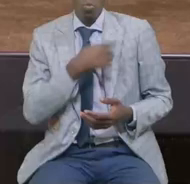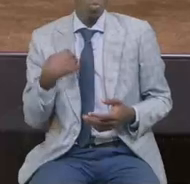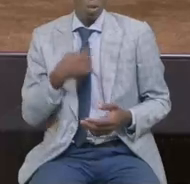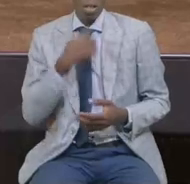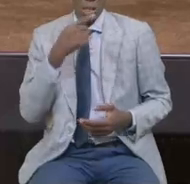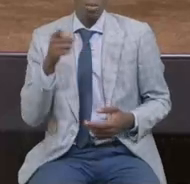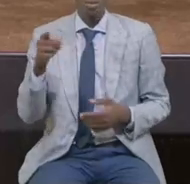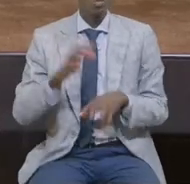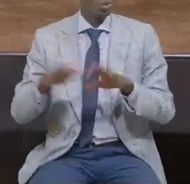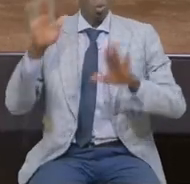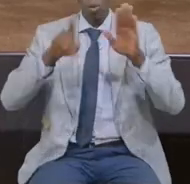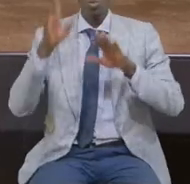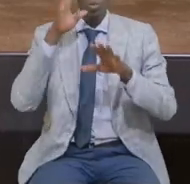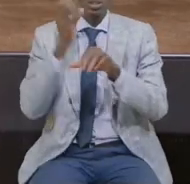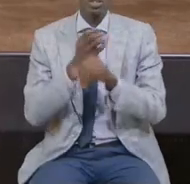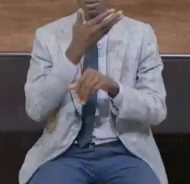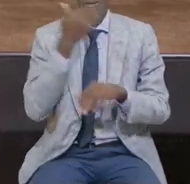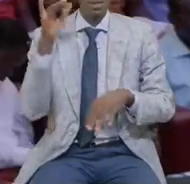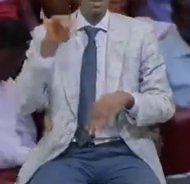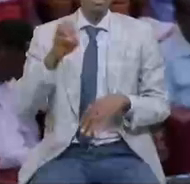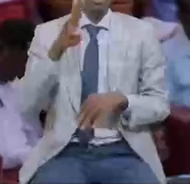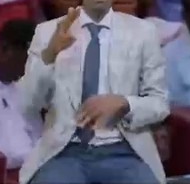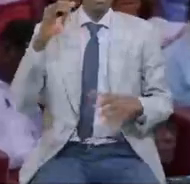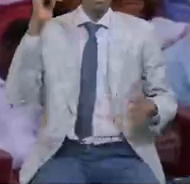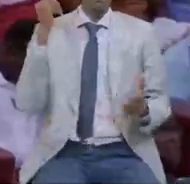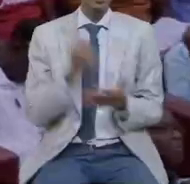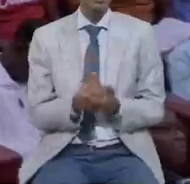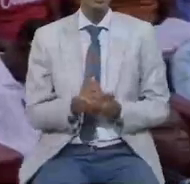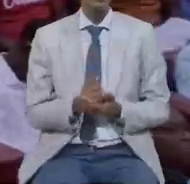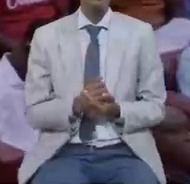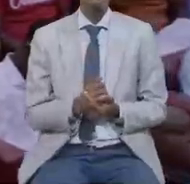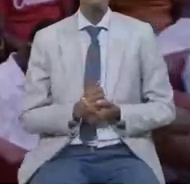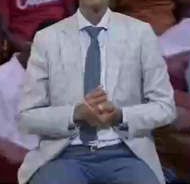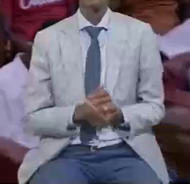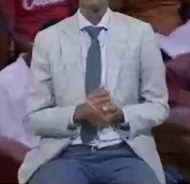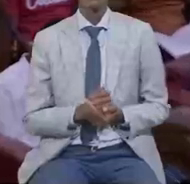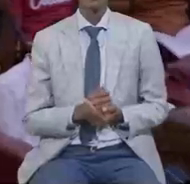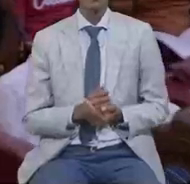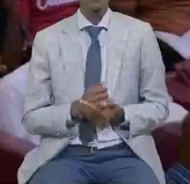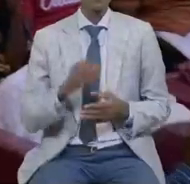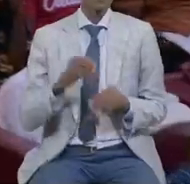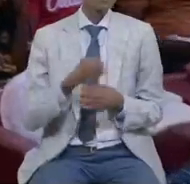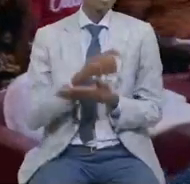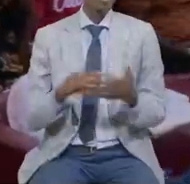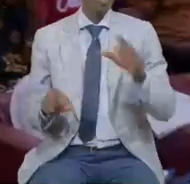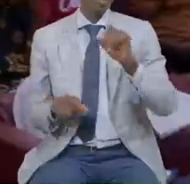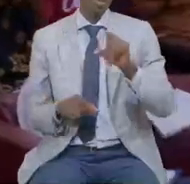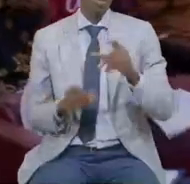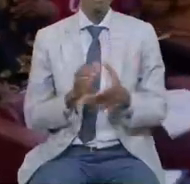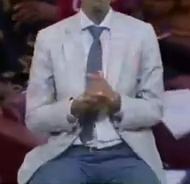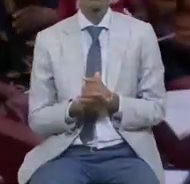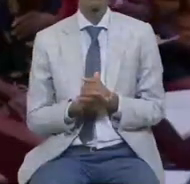non. Mais tu auras un meilleur boulot. Donne-moi un bon amen. Voilà le verset 11.